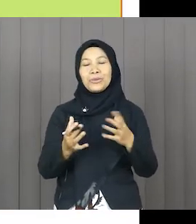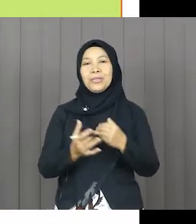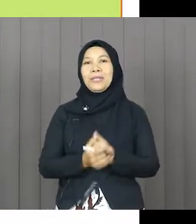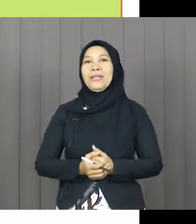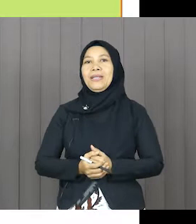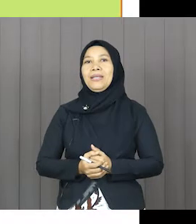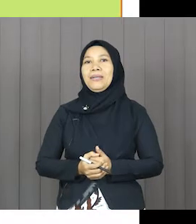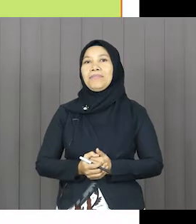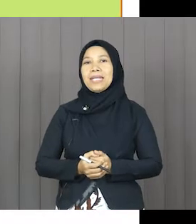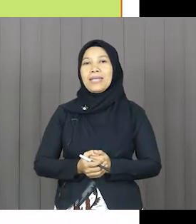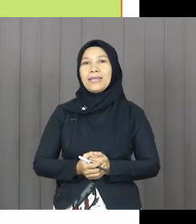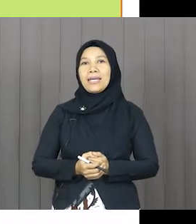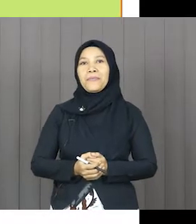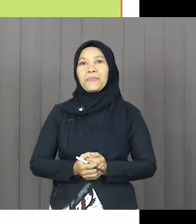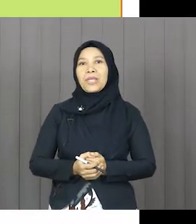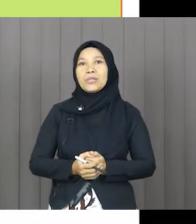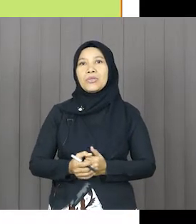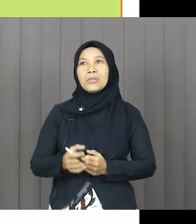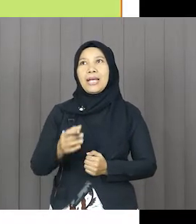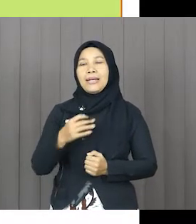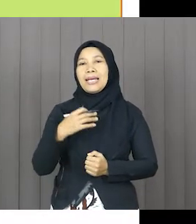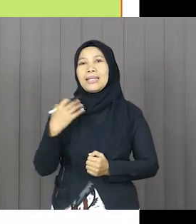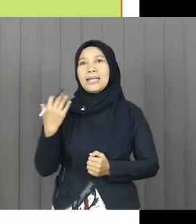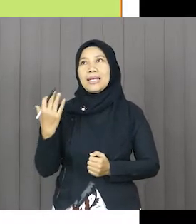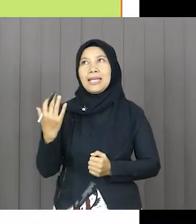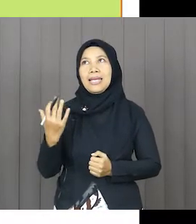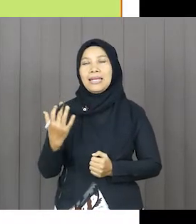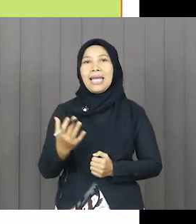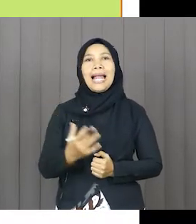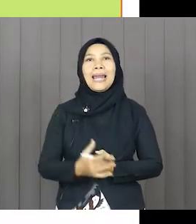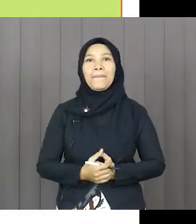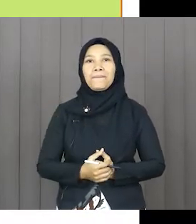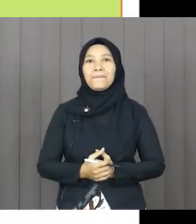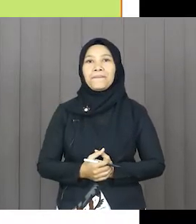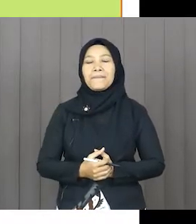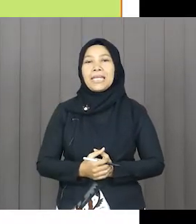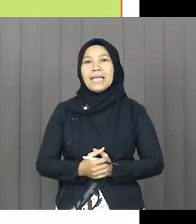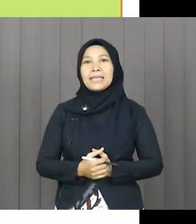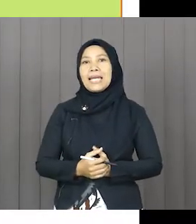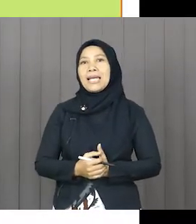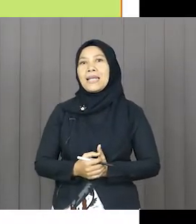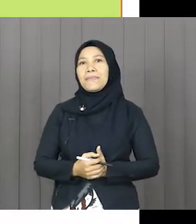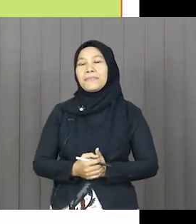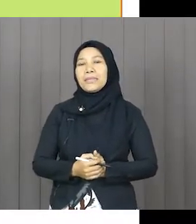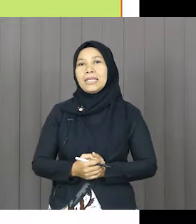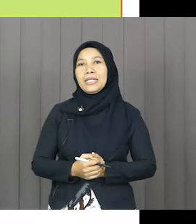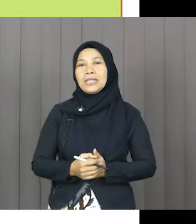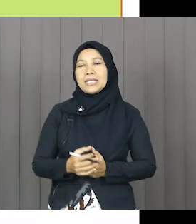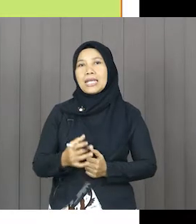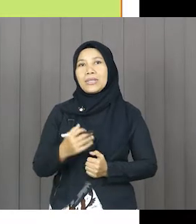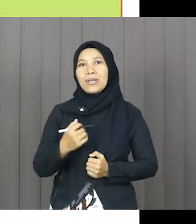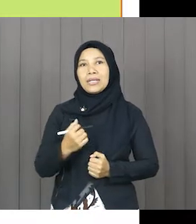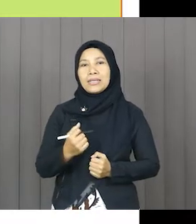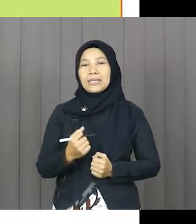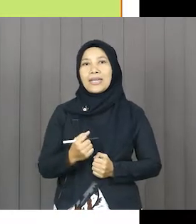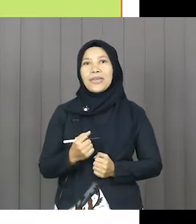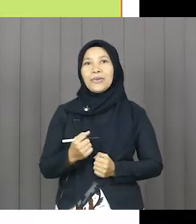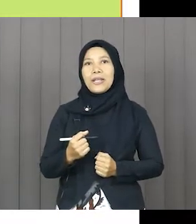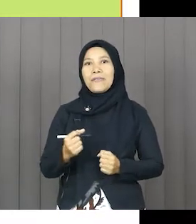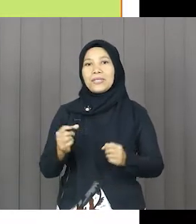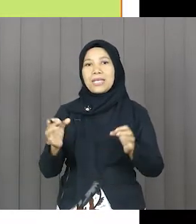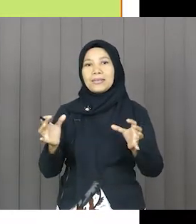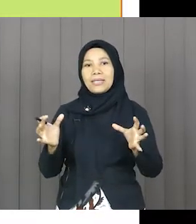baru merdeka, juga karena dari alam. letak alam Indonesia atau